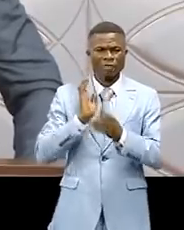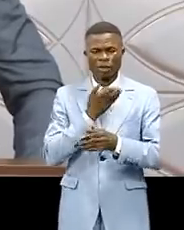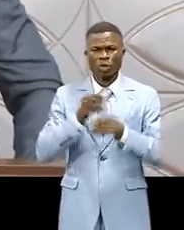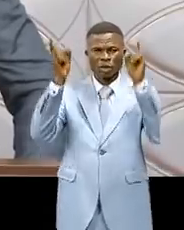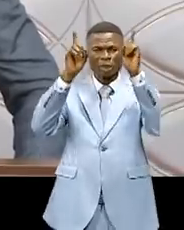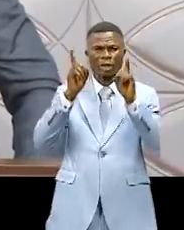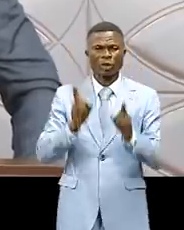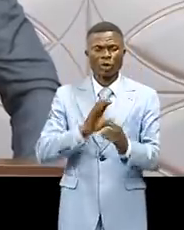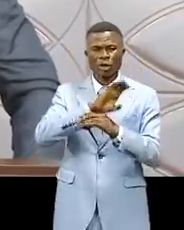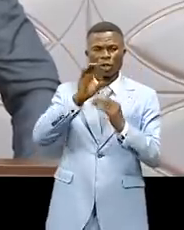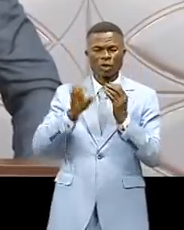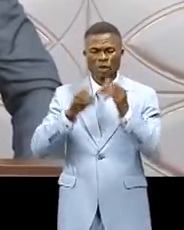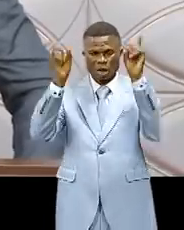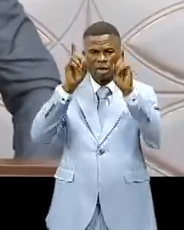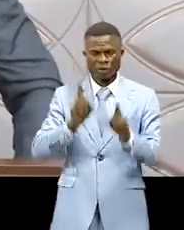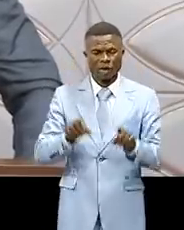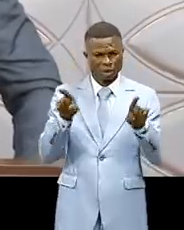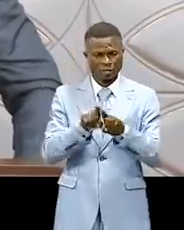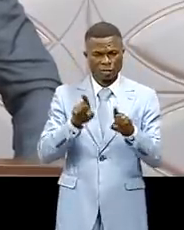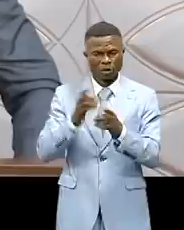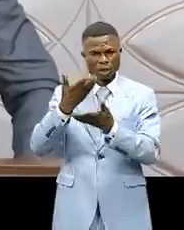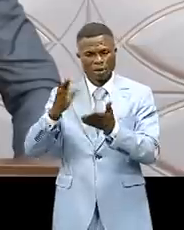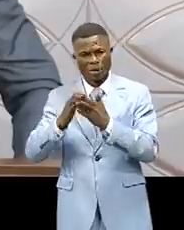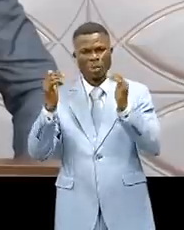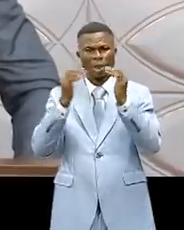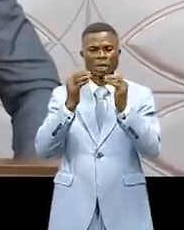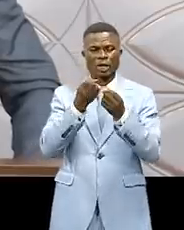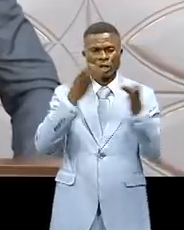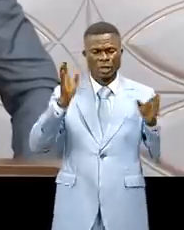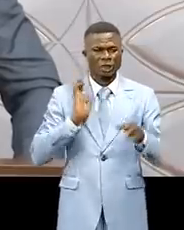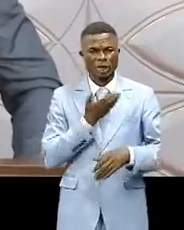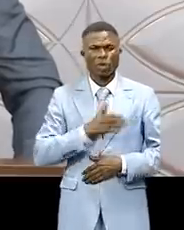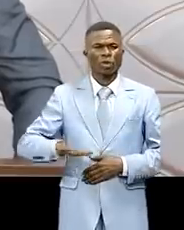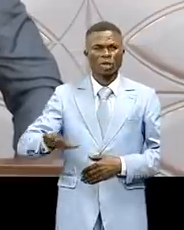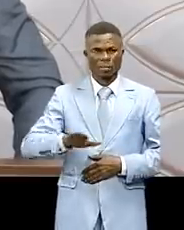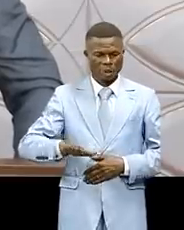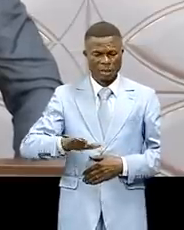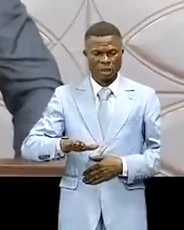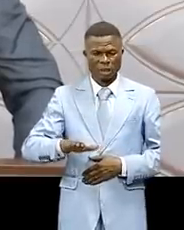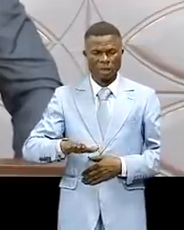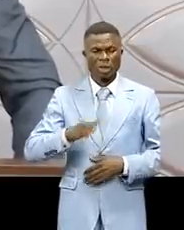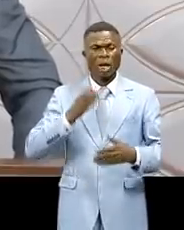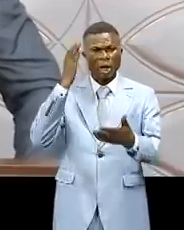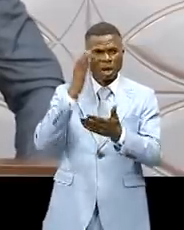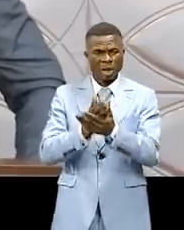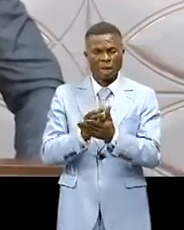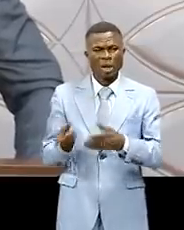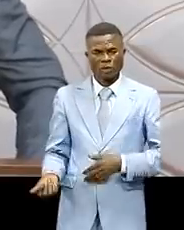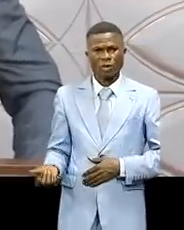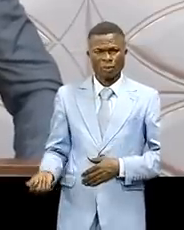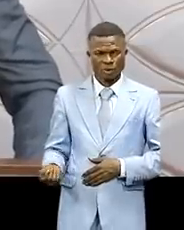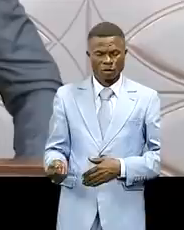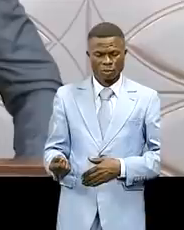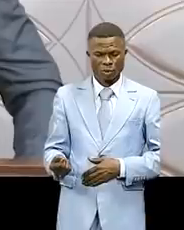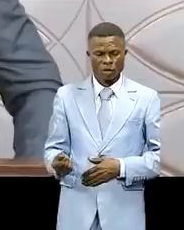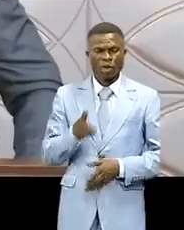il en est ainsi de la répartition équitable des richesses nationales de la lutte contre la corruption et le détournement